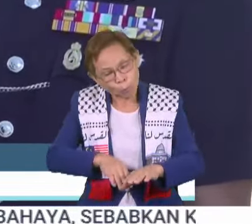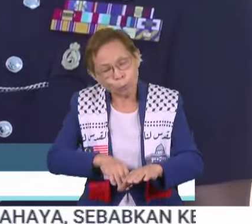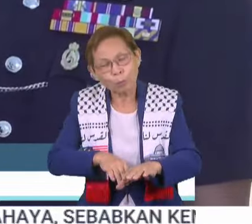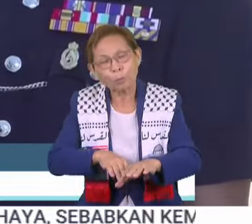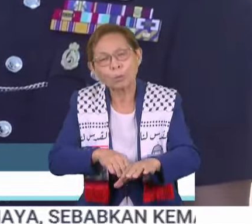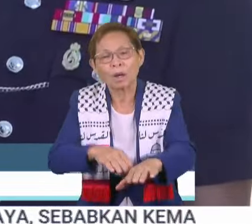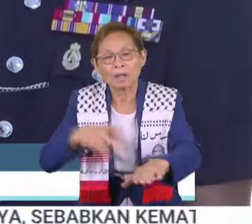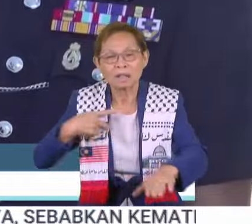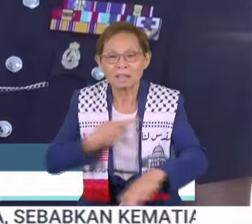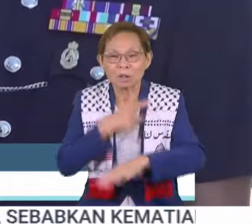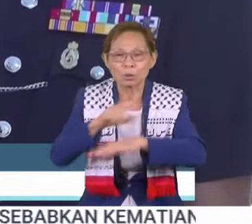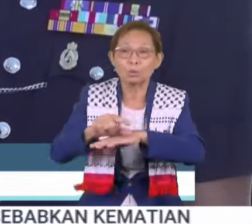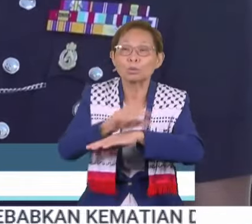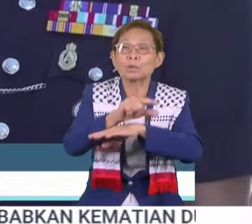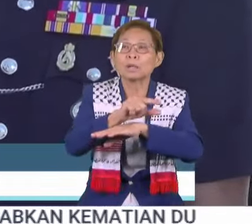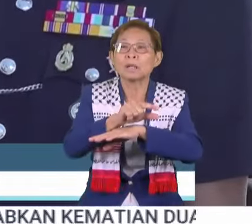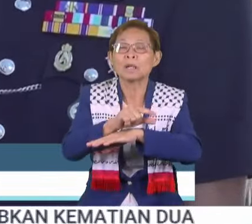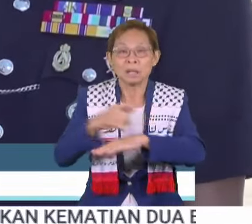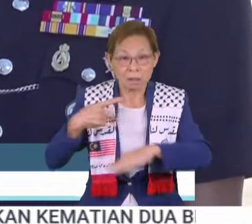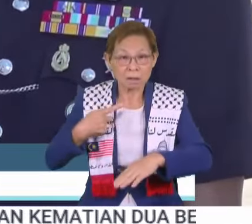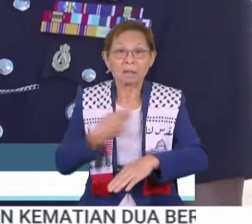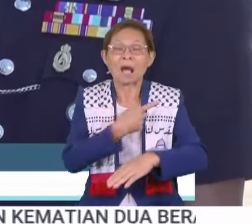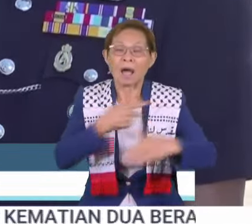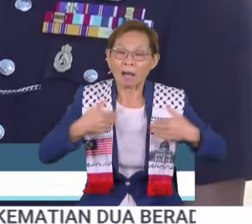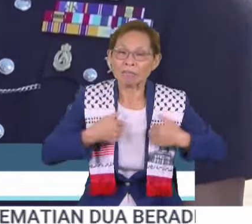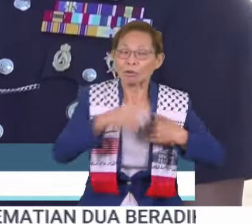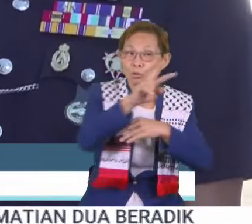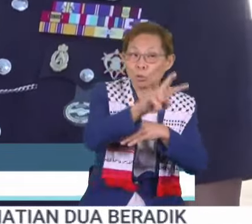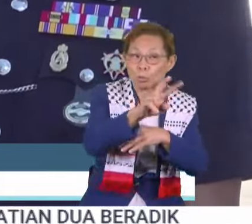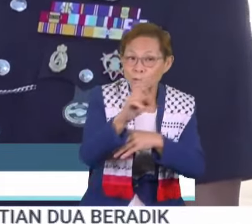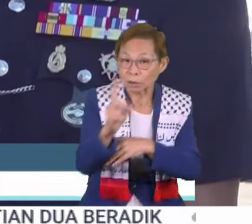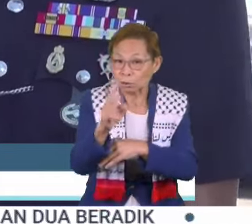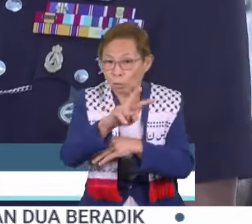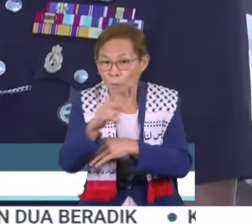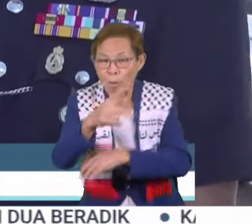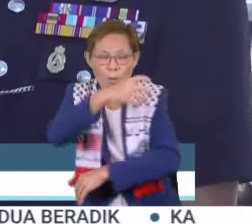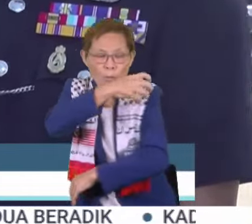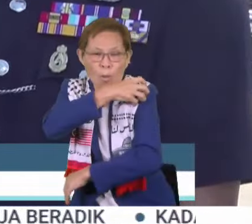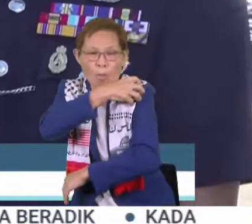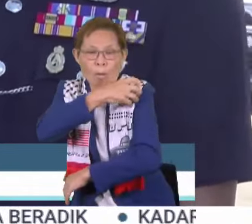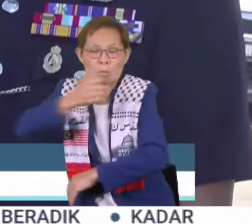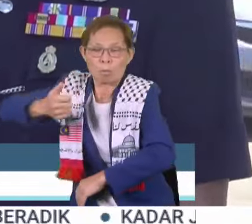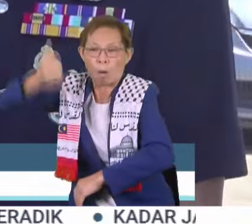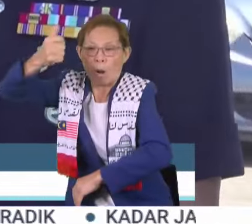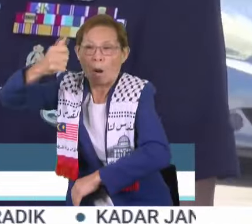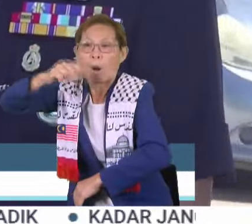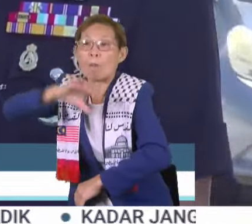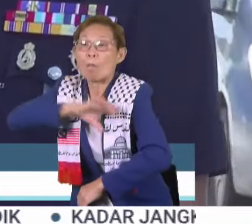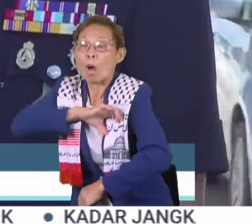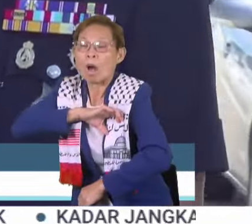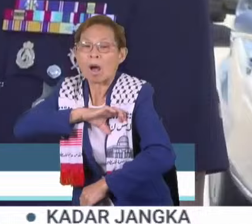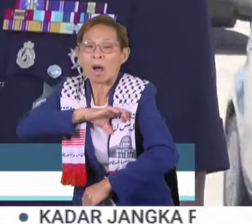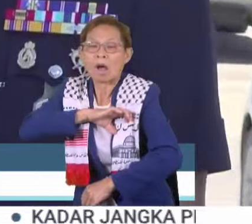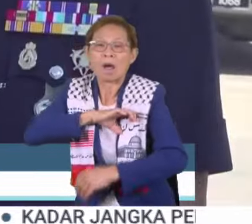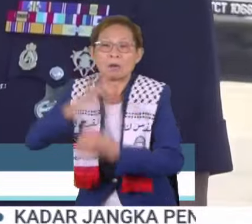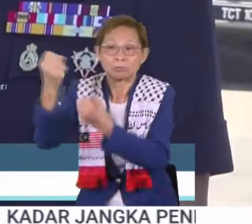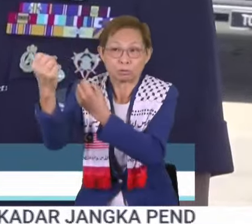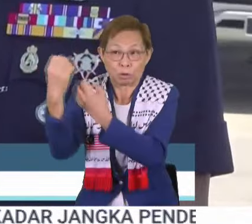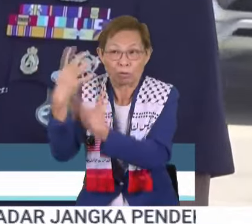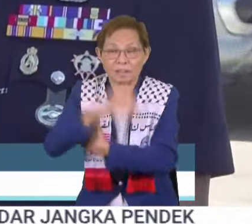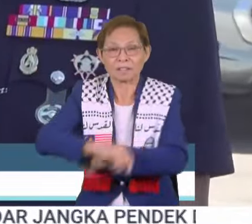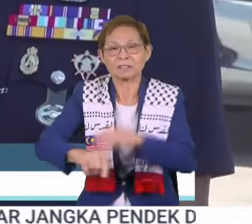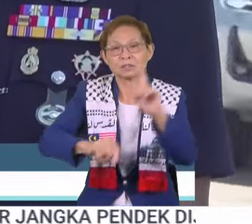kita telah menggunakan seramai 21 pegawai kanan polis trafik